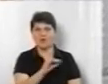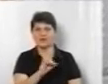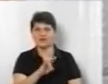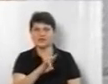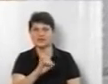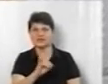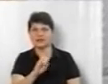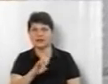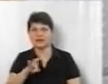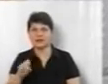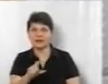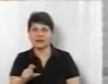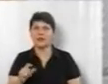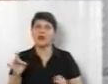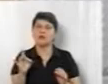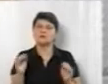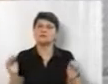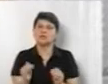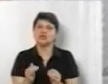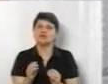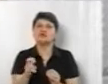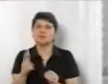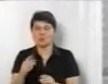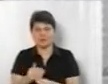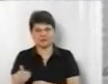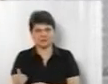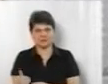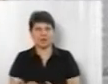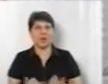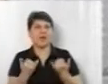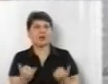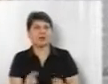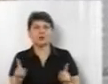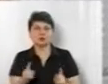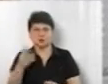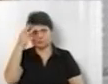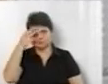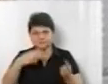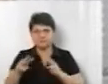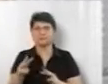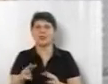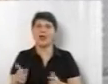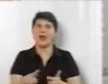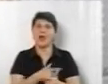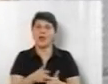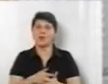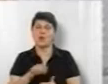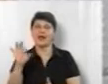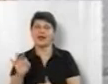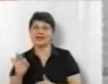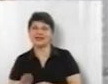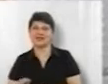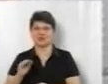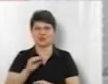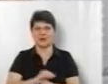ніж ті, хто виходять пізніше. От саме для того, щоб осучаснювати або індексувати